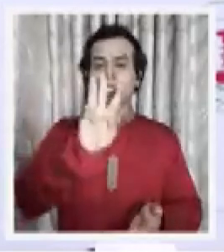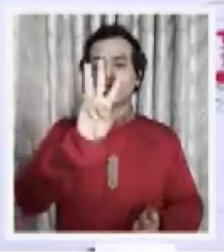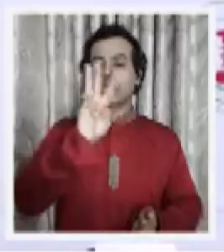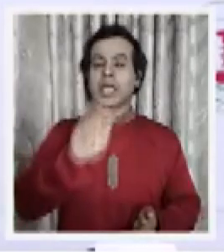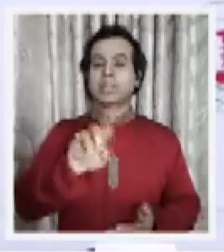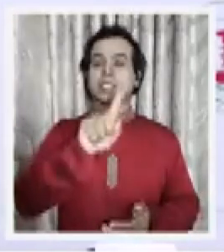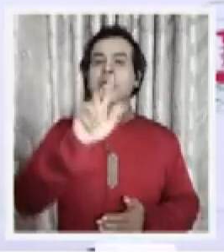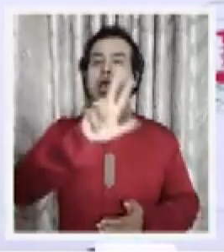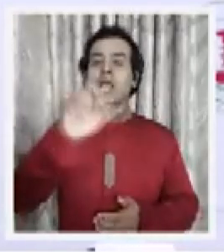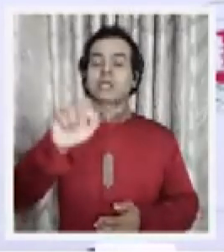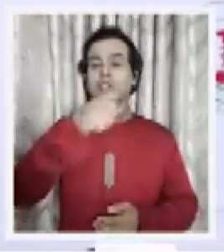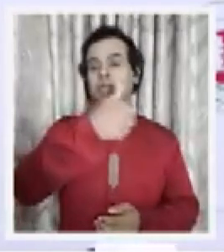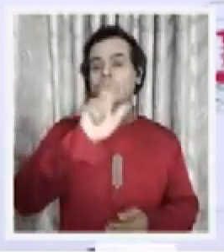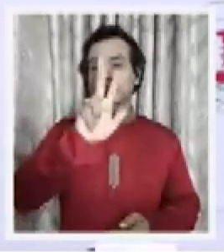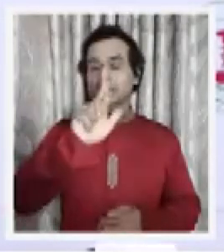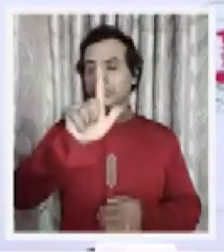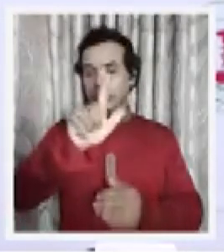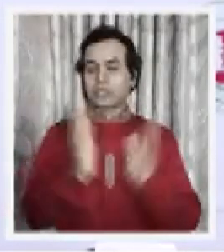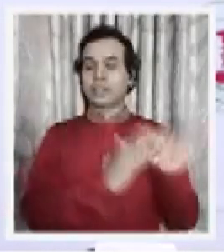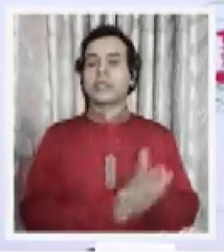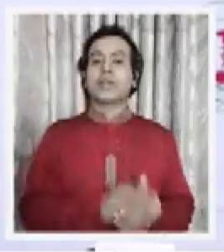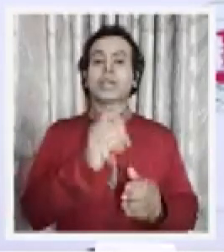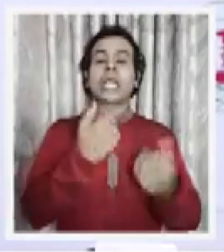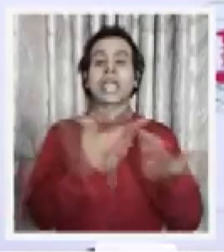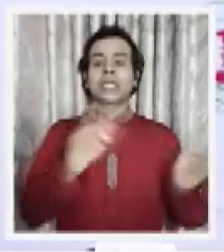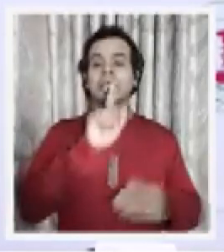আছেন 3,867 জন, সজ্জা খালি আছে